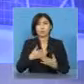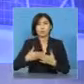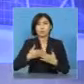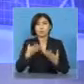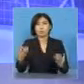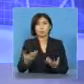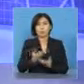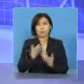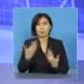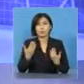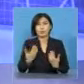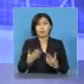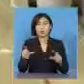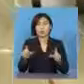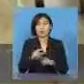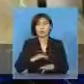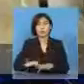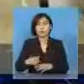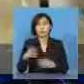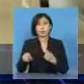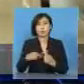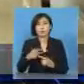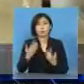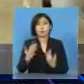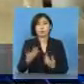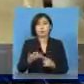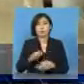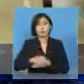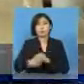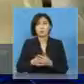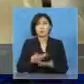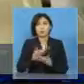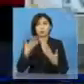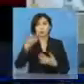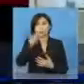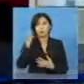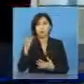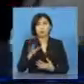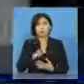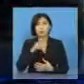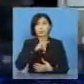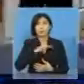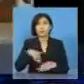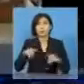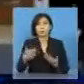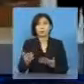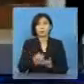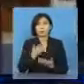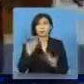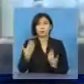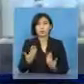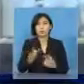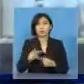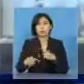ара қашықтық сақтамай. Дүкенмен базар бизнес нысандары антисептикті қолдануды ұмыт қалдырған. Жұмыс істеуге рұқсат алмағандар